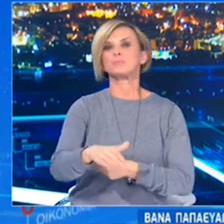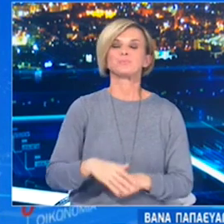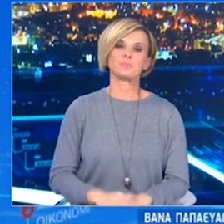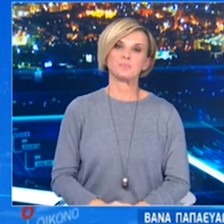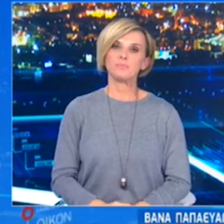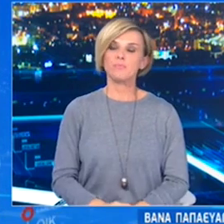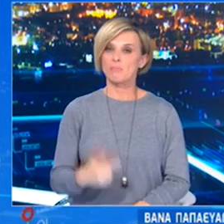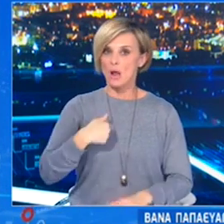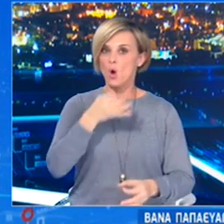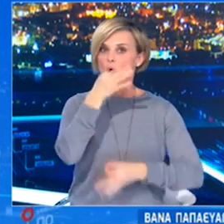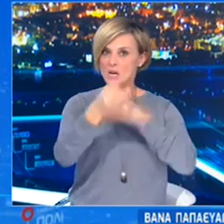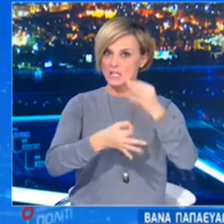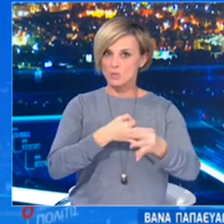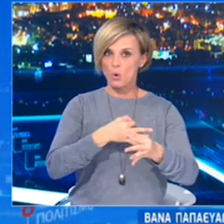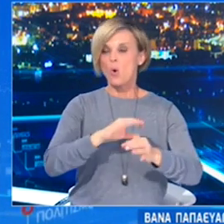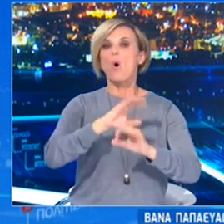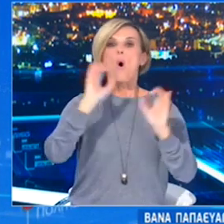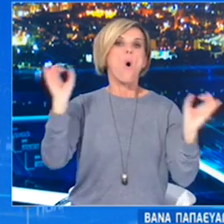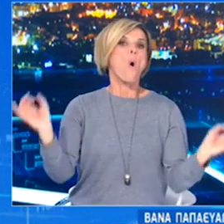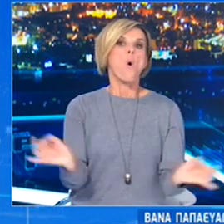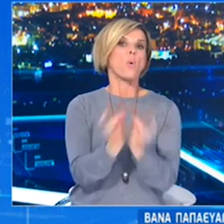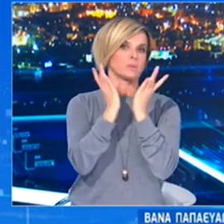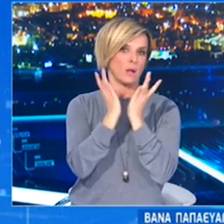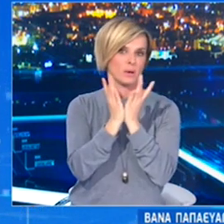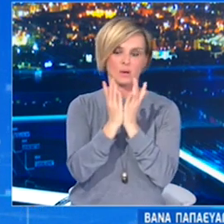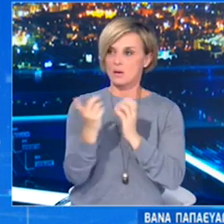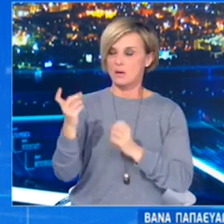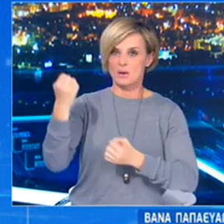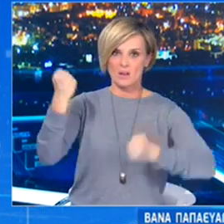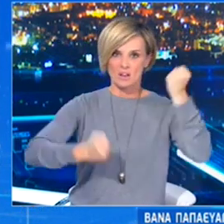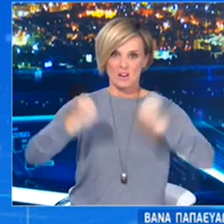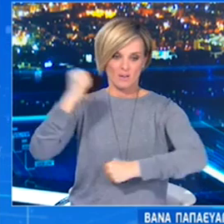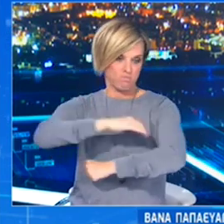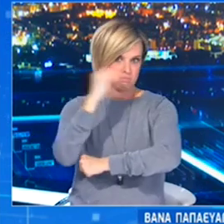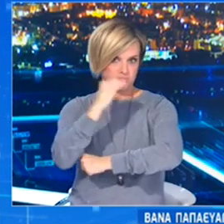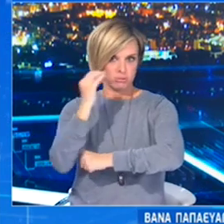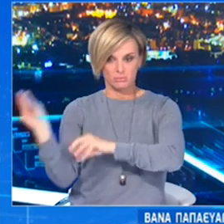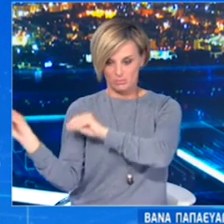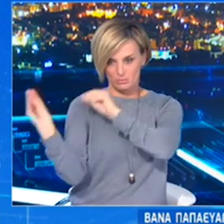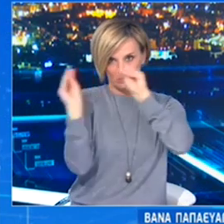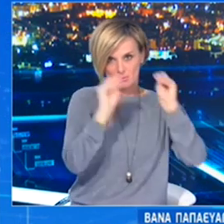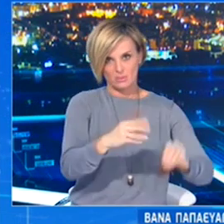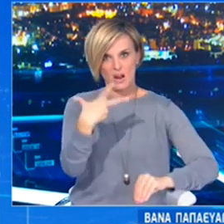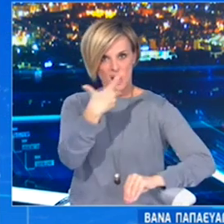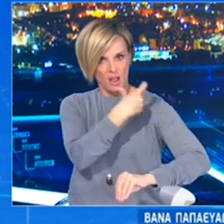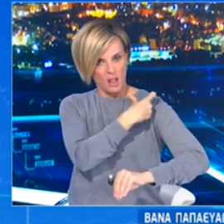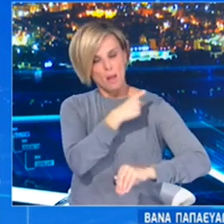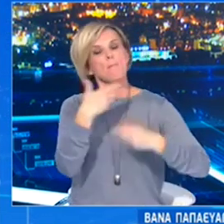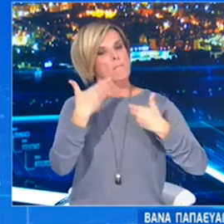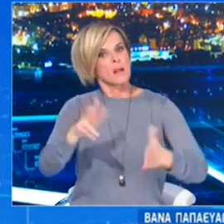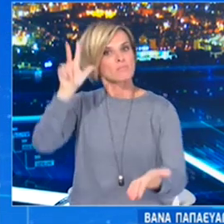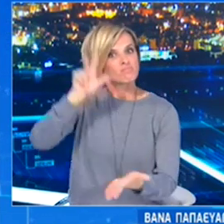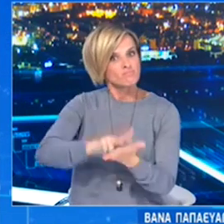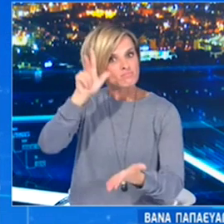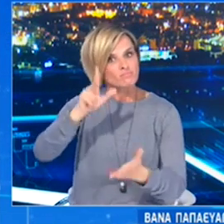σίγουρο είναι ότι όταν έρθουν στη χώρα μας τα εμβόλια αυτά, θα έχουν εγκριθεί από το θεσμικό όργανο της Ευρώπης, στον EMA, το γνωστό EMA,